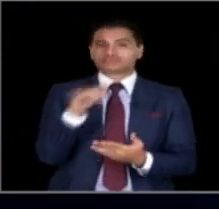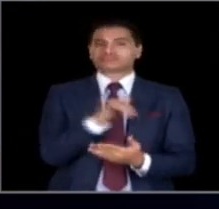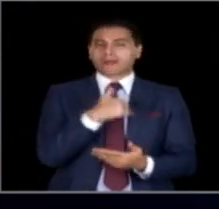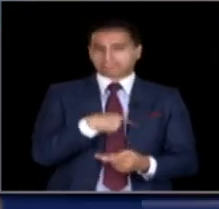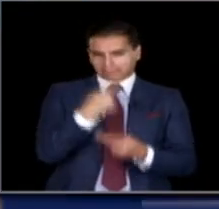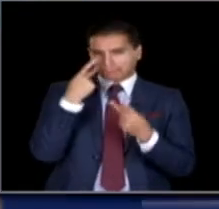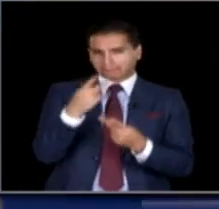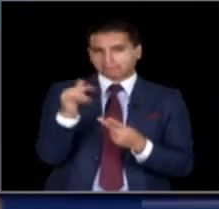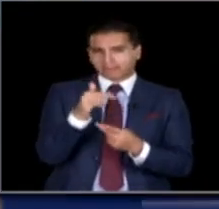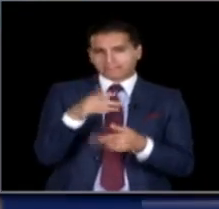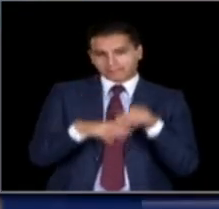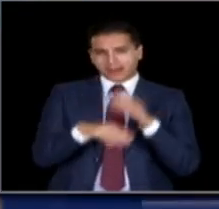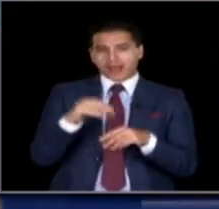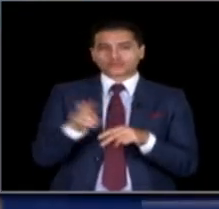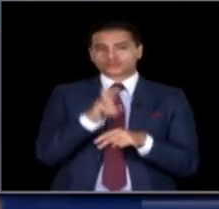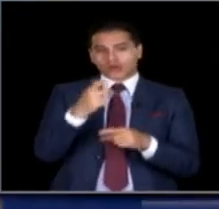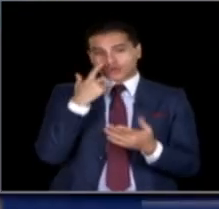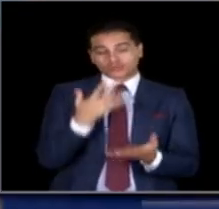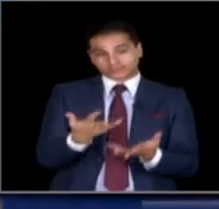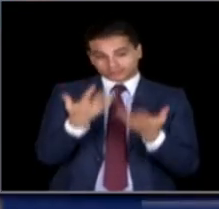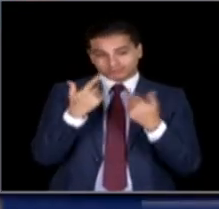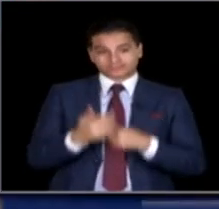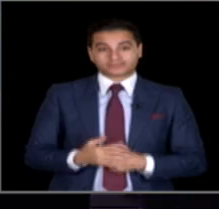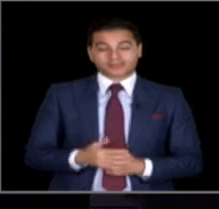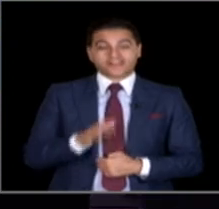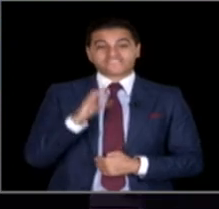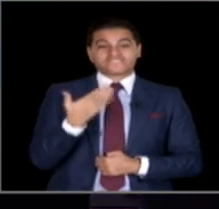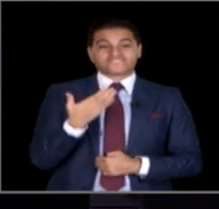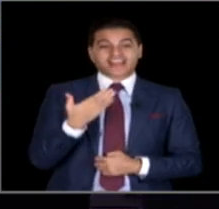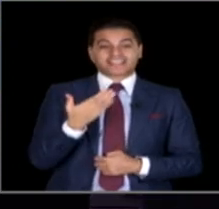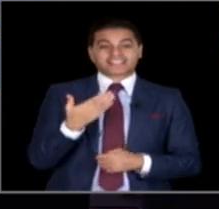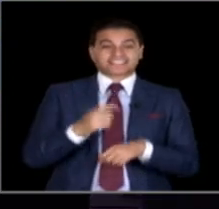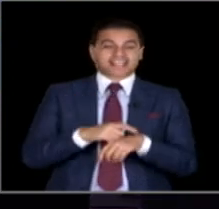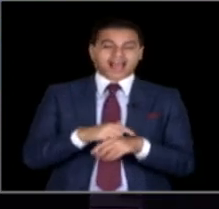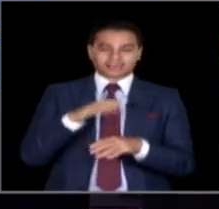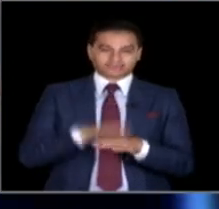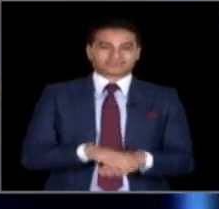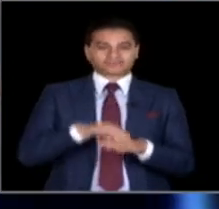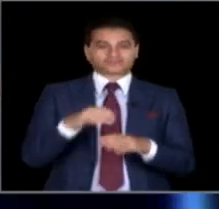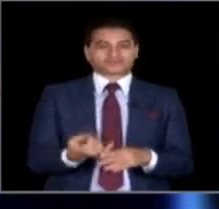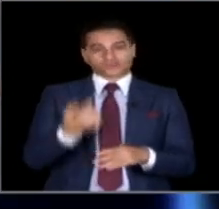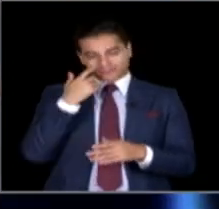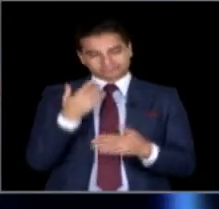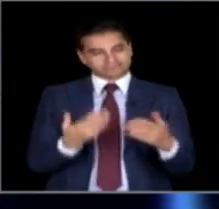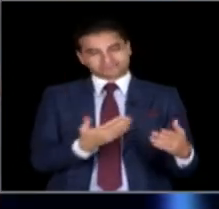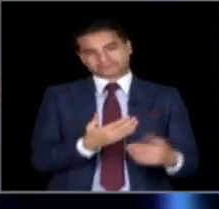مبدئيا تعالي نحل السؤال اللي جاي. يلا فريق الساعه دوسوا على البازر.